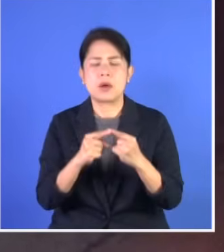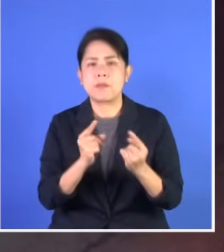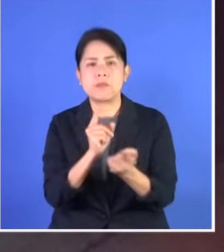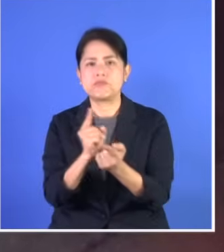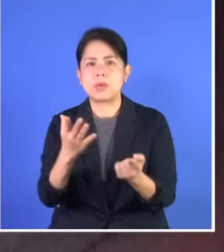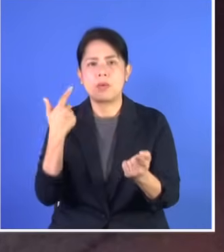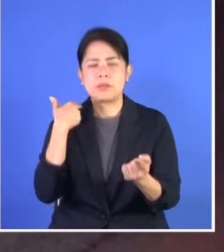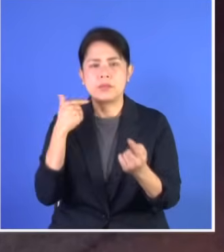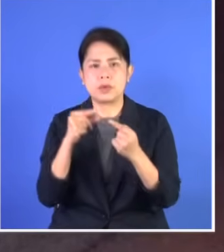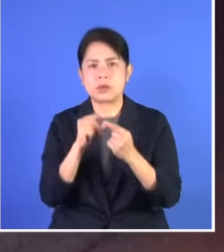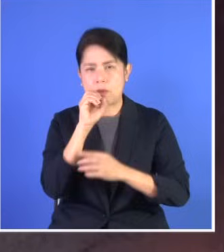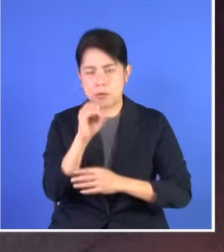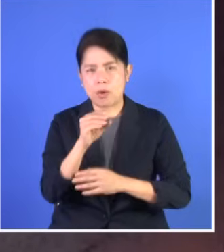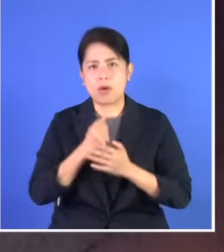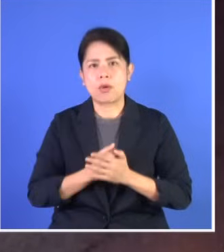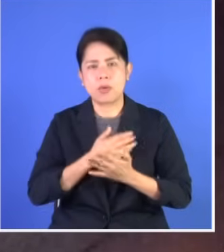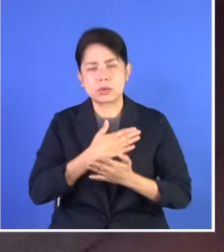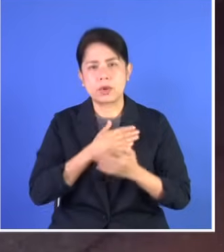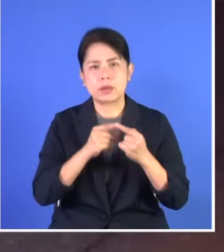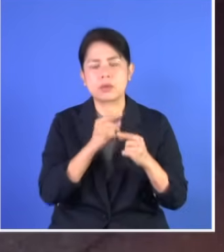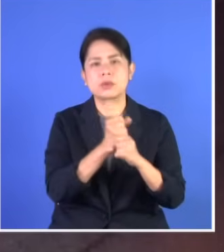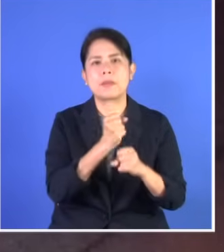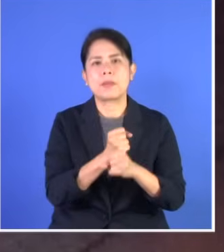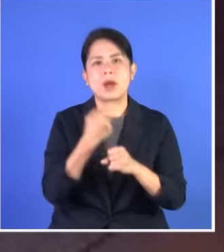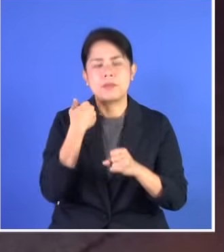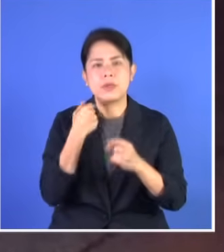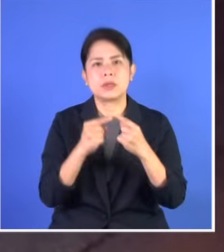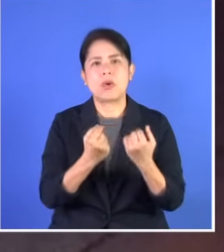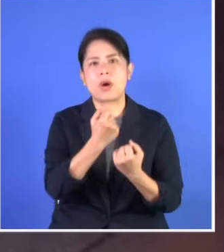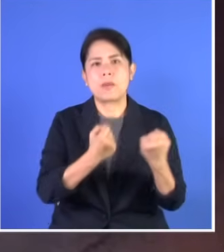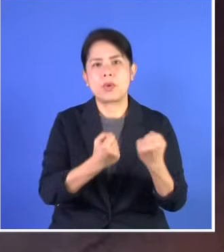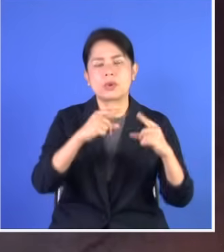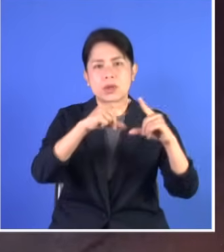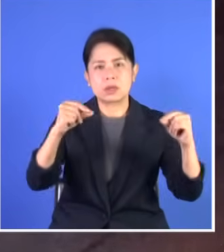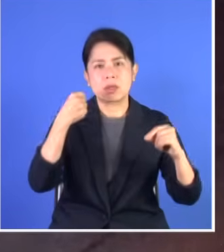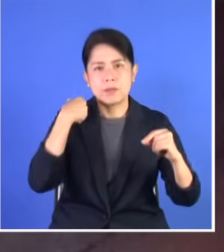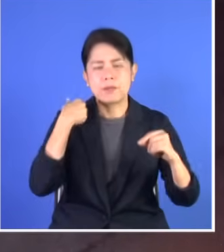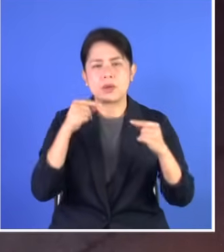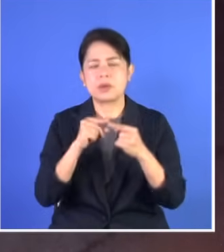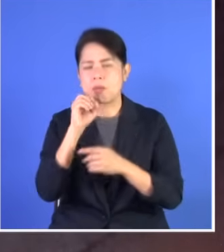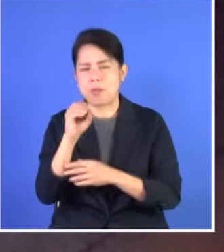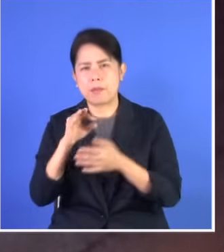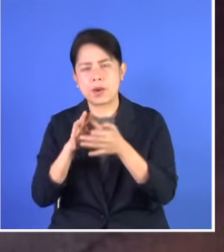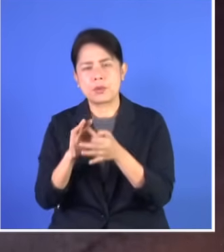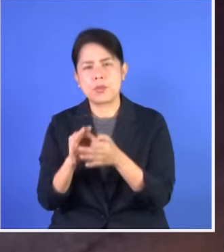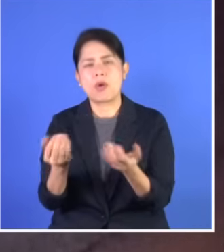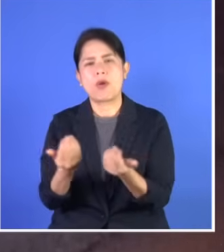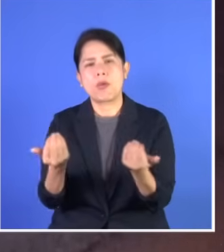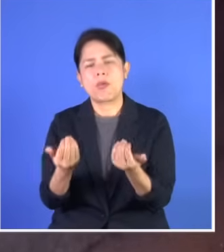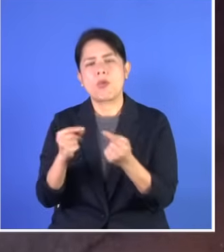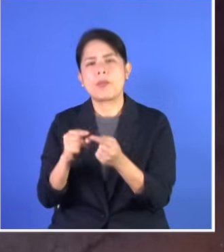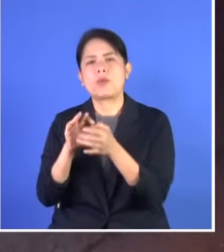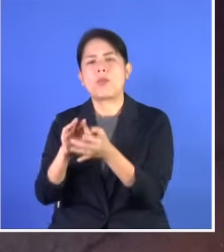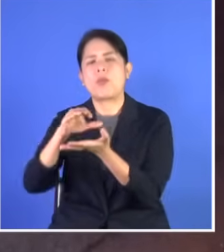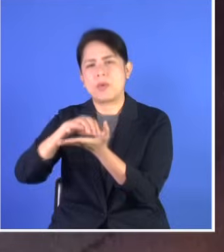คืนก็ขับแท็กซี่กลางวันก็ต้องเลี้ยงลูกกัดฟันสู้ชีวิตมาตลอดเลยเป็นห่วงทั้งลูกเป็นห่วงทั้งเมียถ้าอยากได้เจอก็จะมาให้คุยกันอย่า